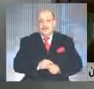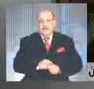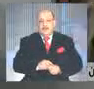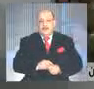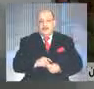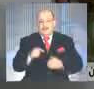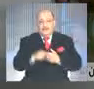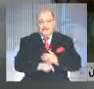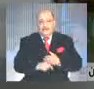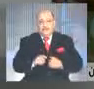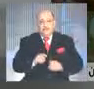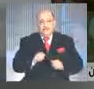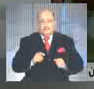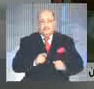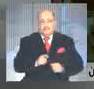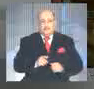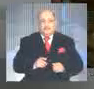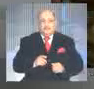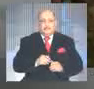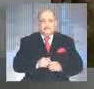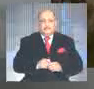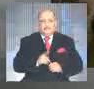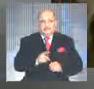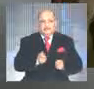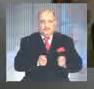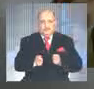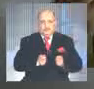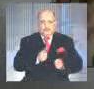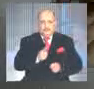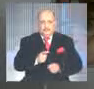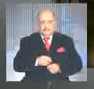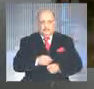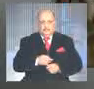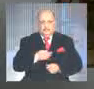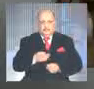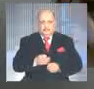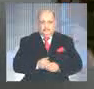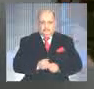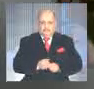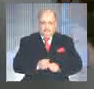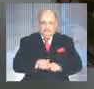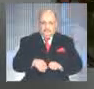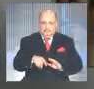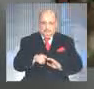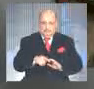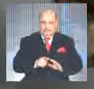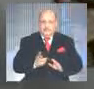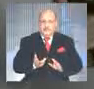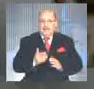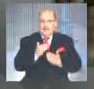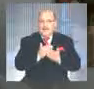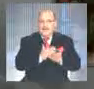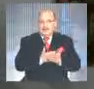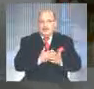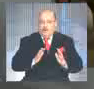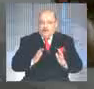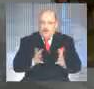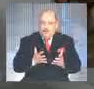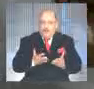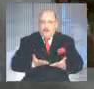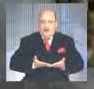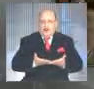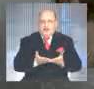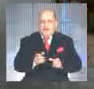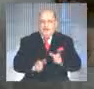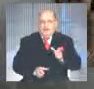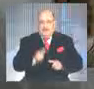يعرف حقه ويعرف حقه واجبة وحتى كي يظلم حد ولا حاجة عارف معناها حقوقه